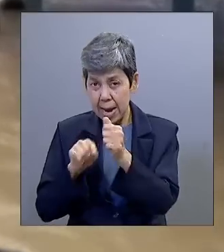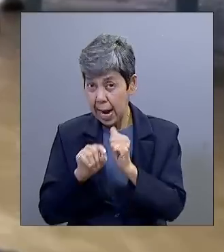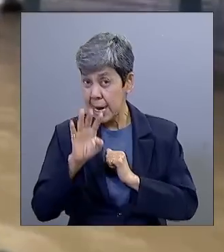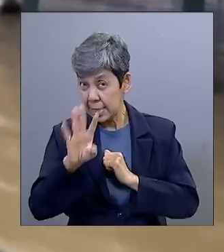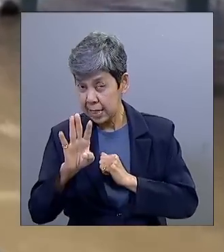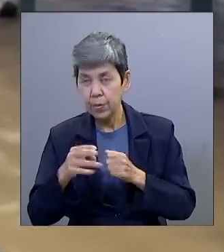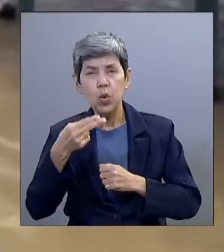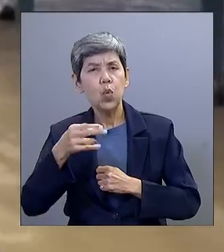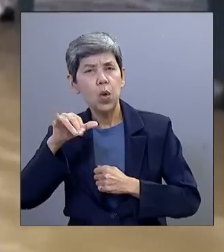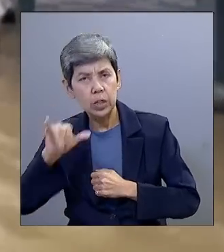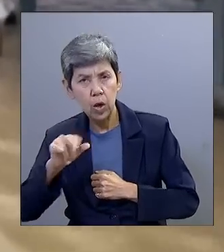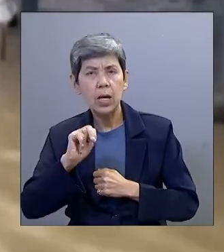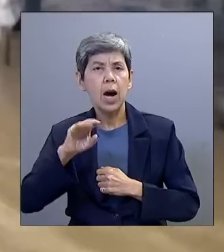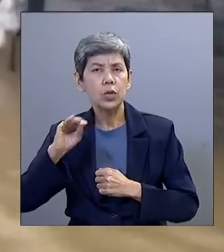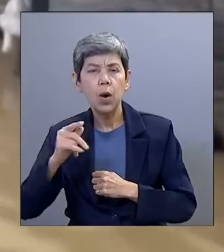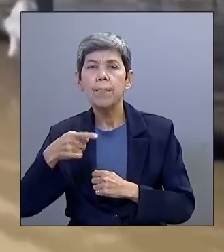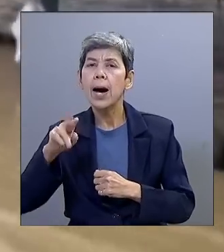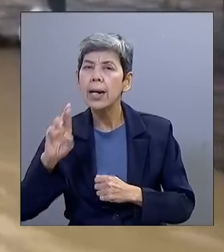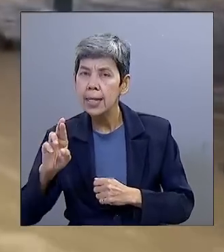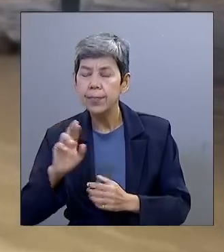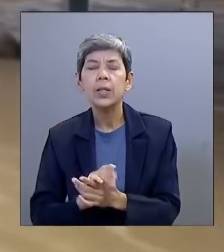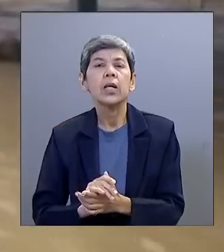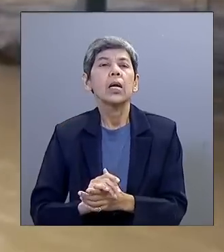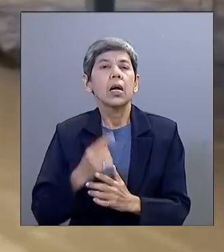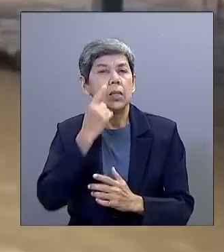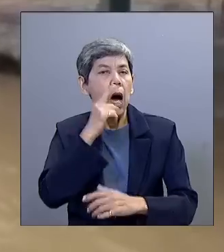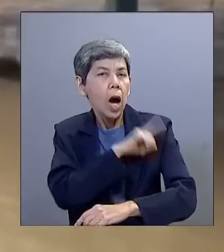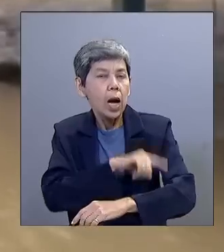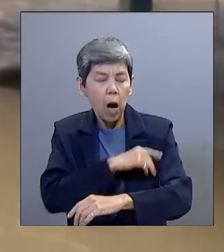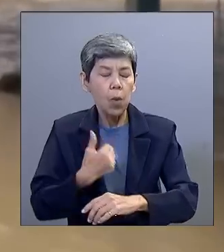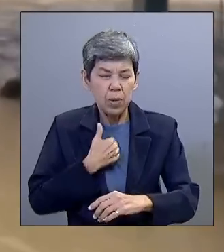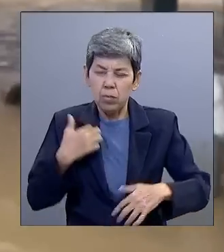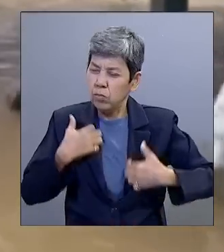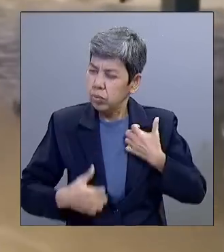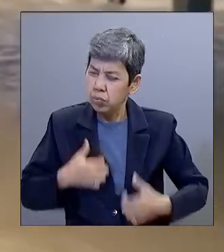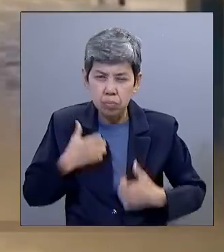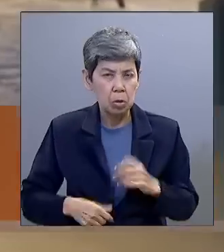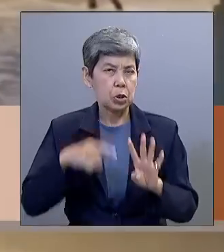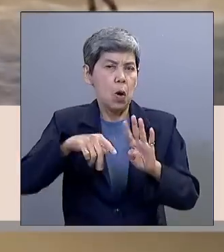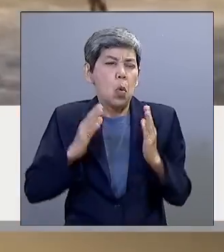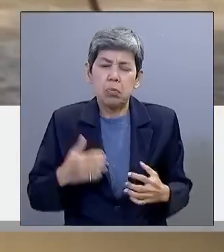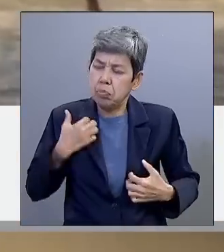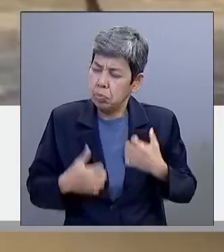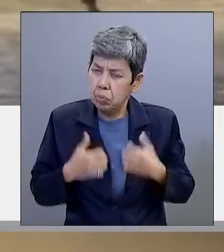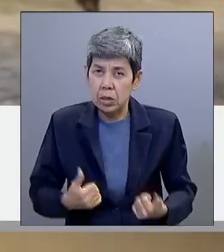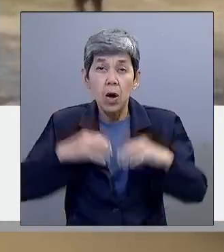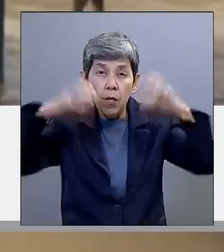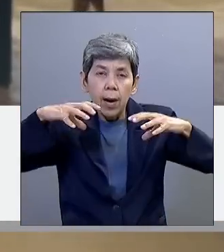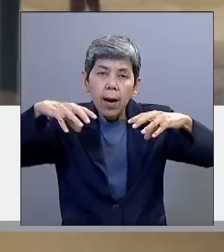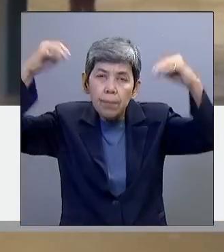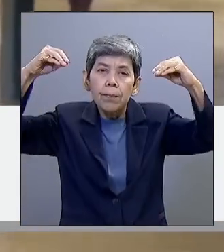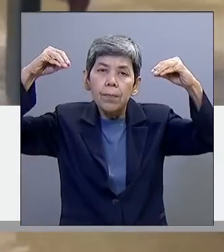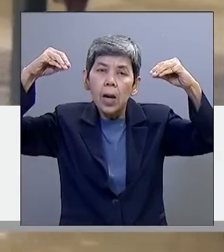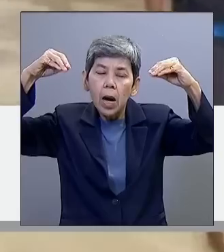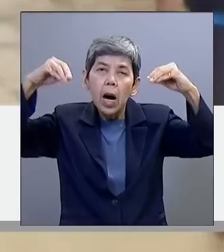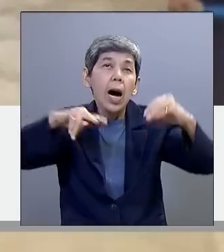คือห้วยยอดนายงปะเหลียนและย่านตาขาวชาวบ้านเดือดร้อนกว่า 4,000 คนล่าสุดฝนหยุดตกแล้วนะค